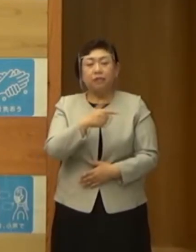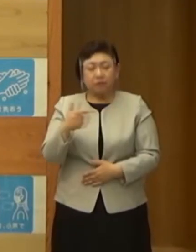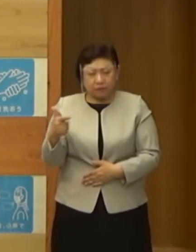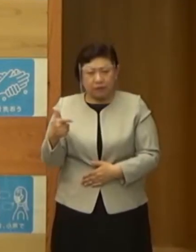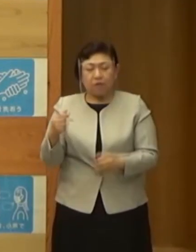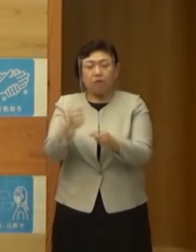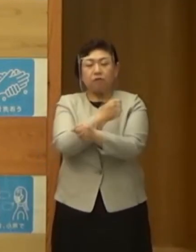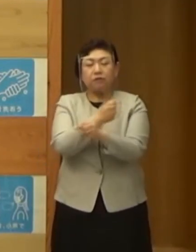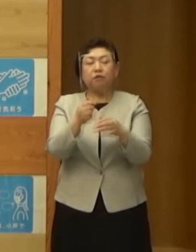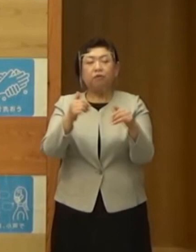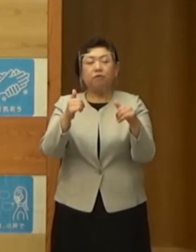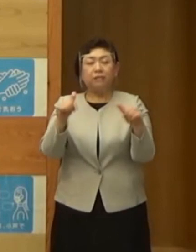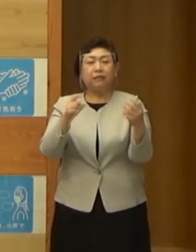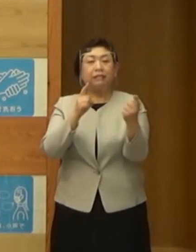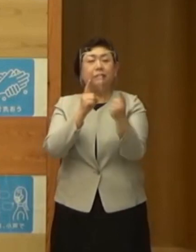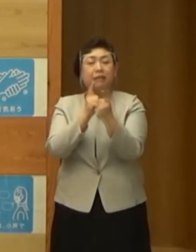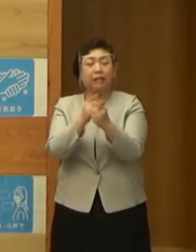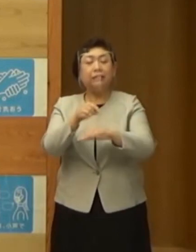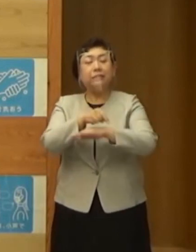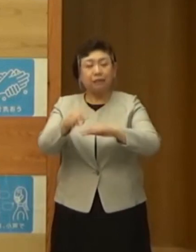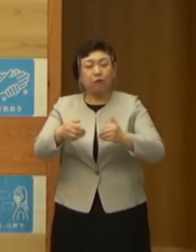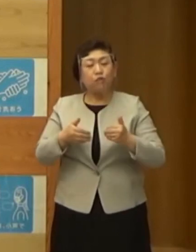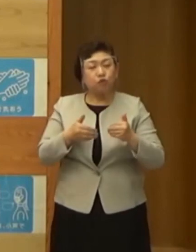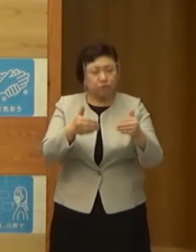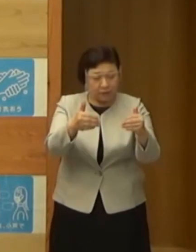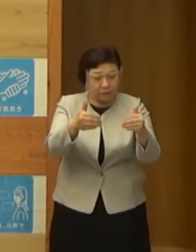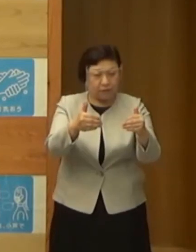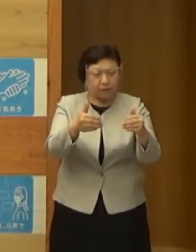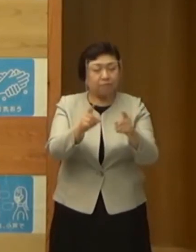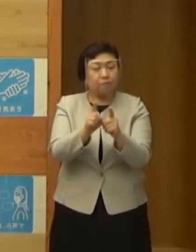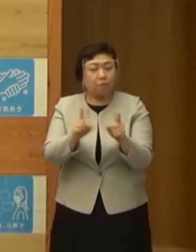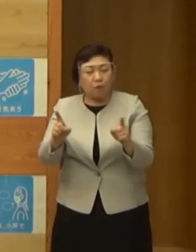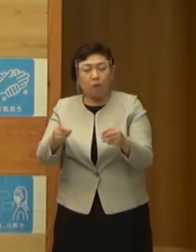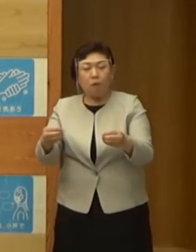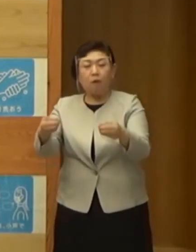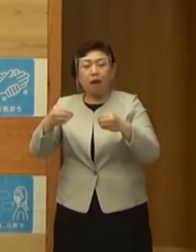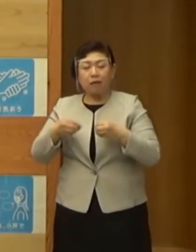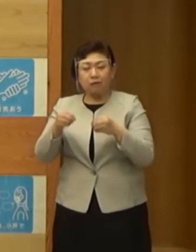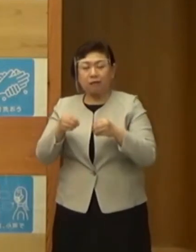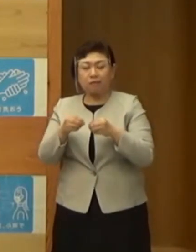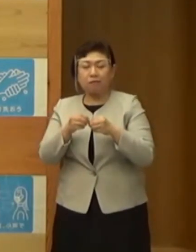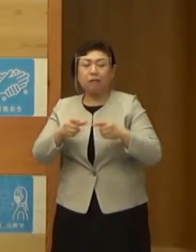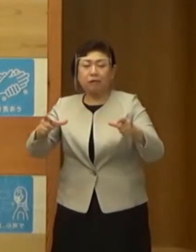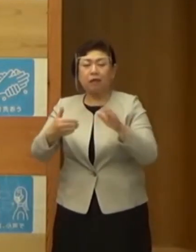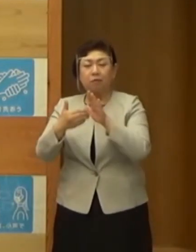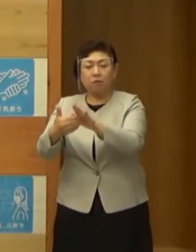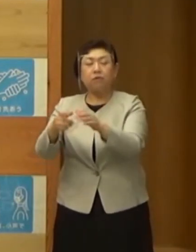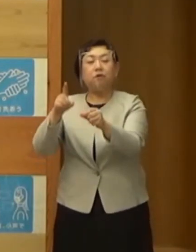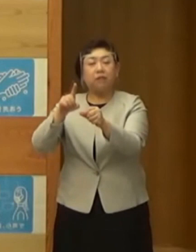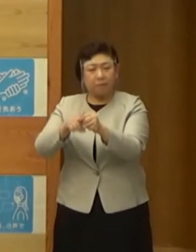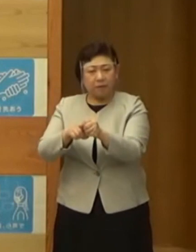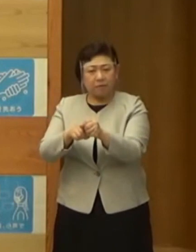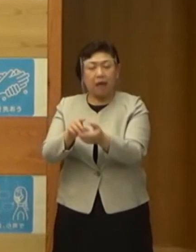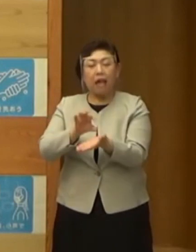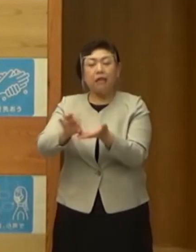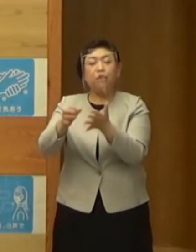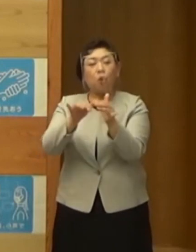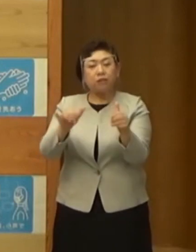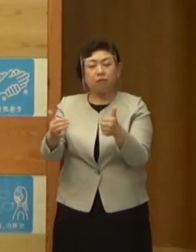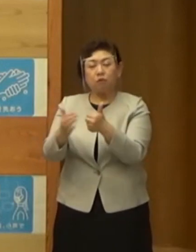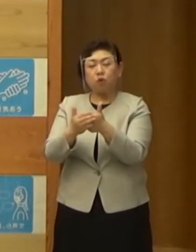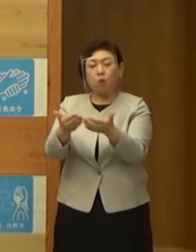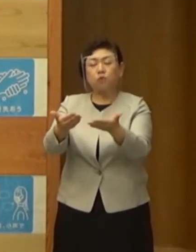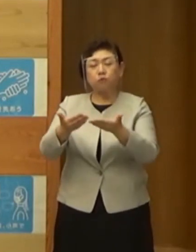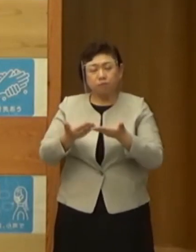業者の方々の対策を進めていただく一方で、感染拡大防止には利用者の方々のご協力が不可